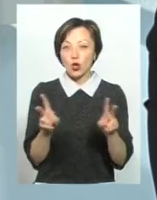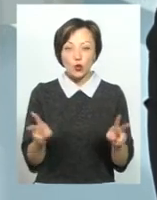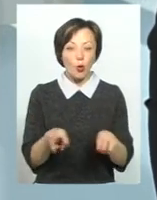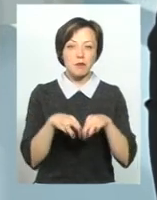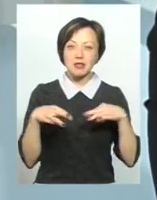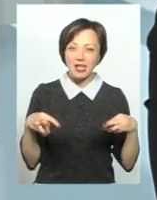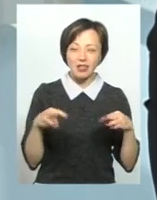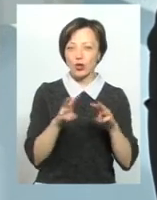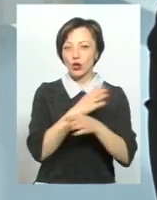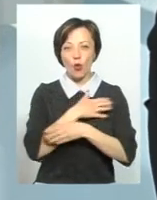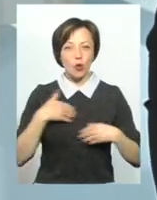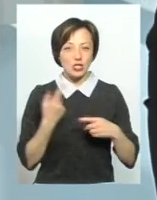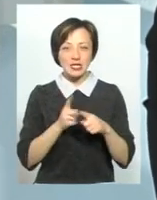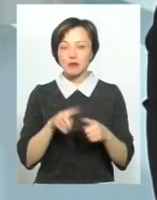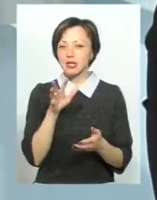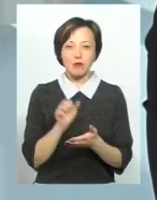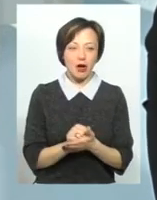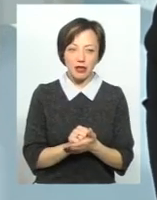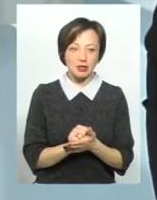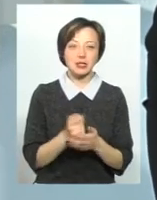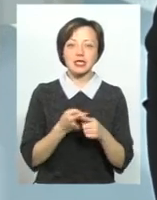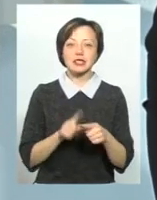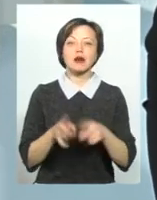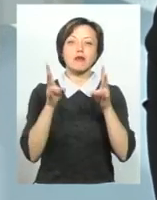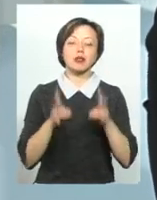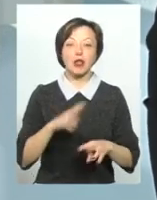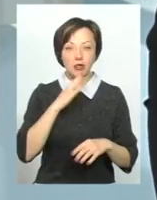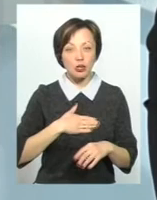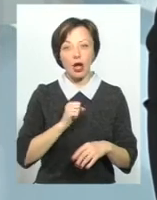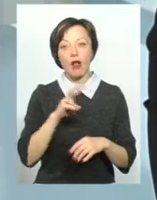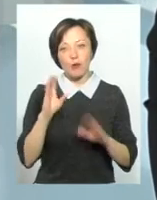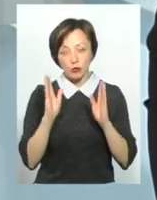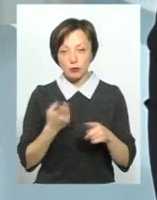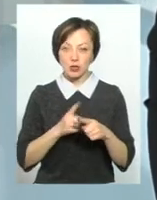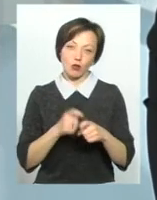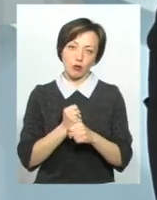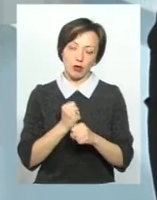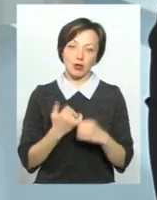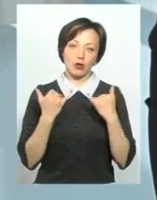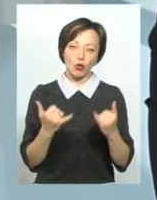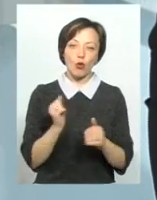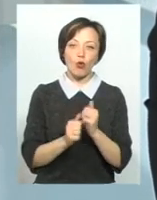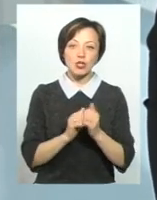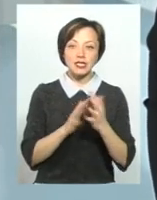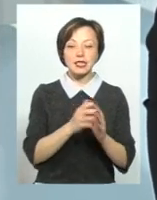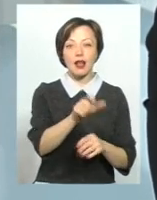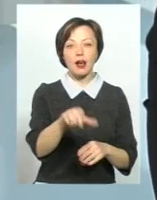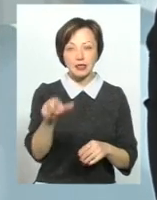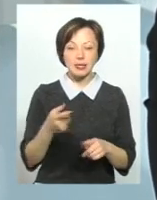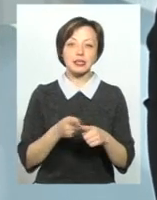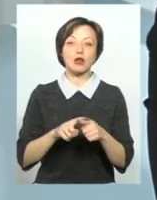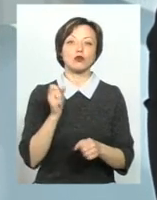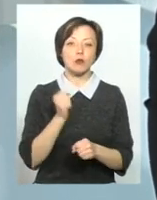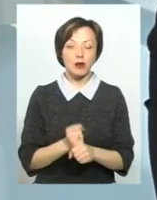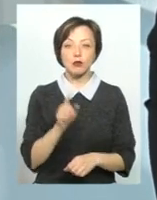Міністерство екології, не хоче цим займатися ніяк. І це біда наша. Але ми будемо це робити для того, щоб кожний селянин, який це